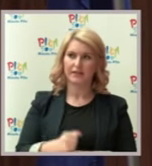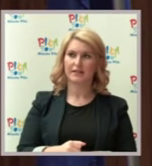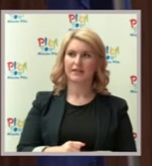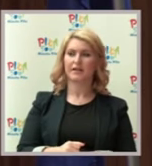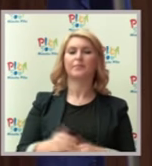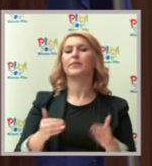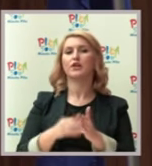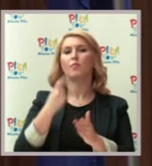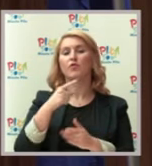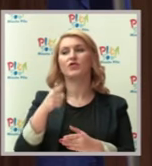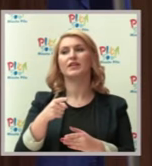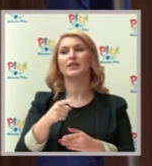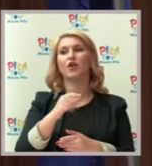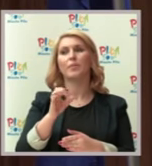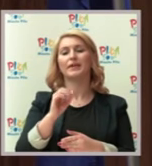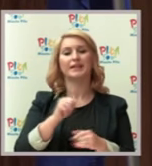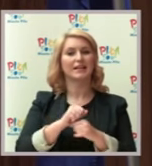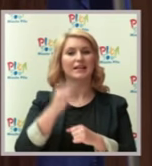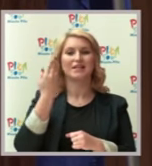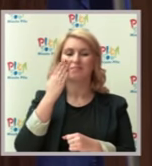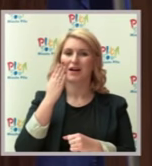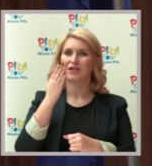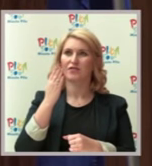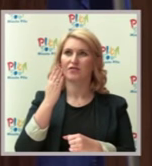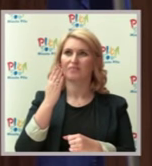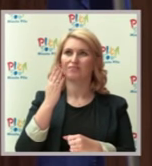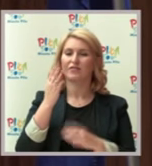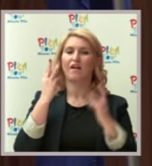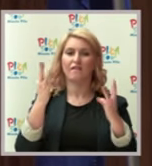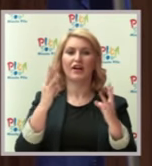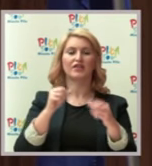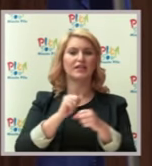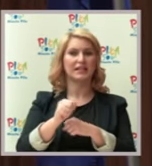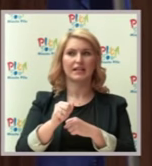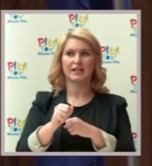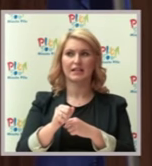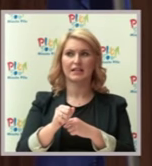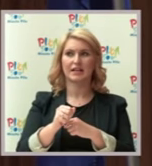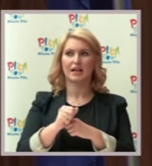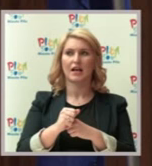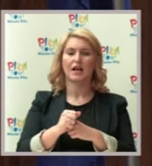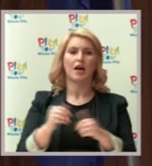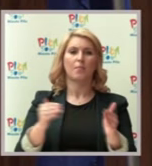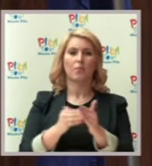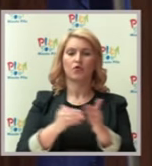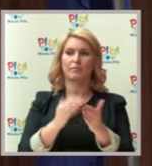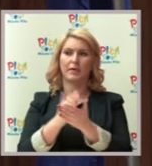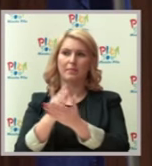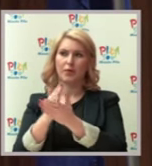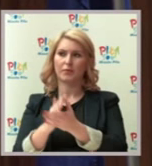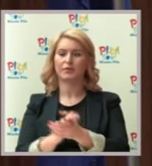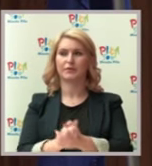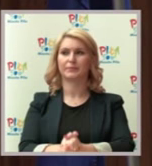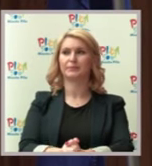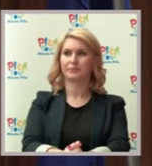tylko wyjątkowy, ale jest w wyjątkowo trudnej sytuacji, gdzie jest potrzebna natychmiastowa jego reakcja. I